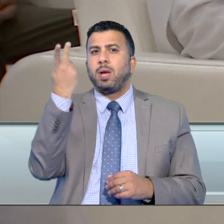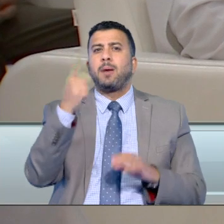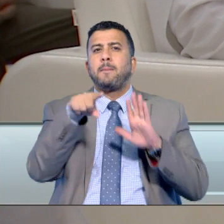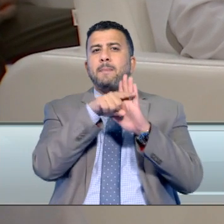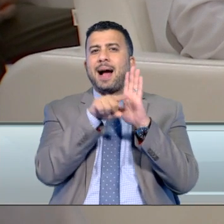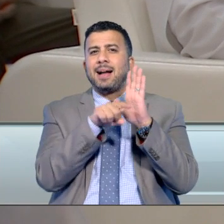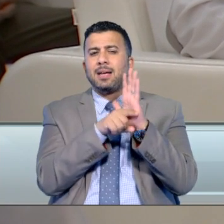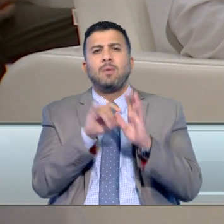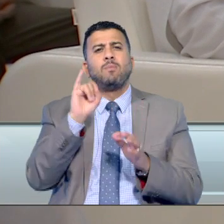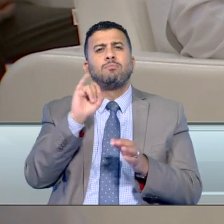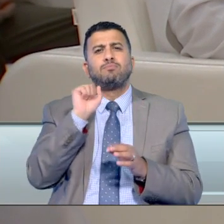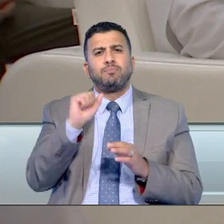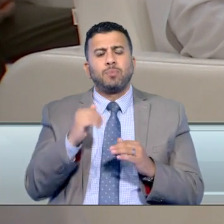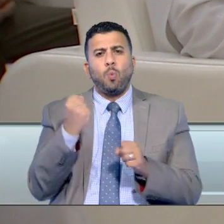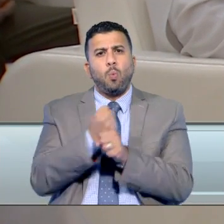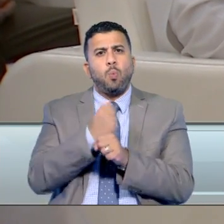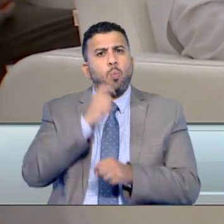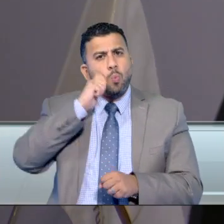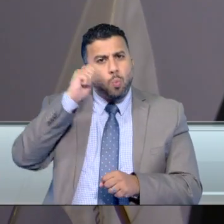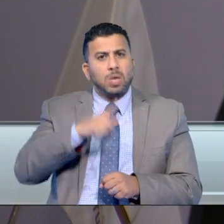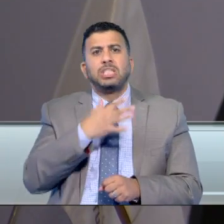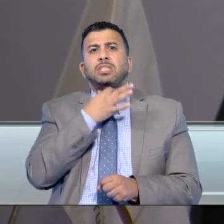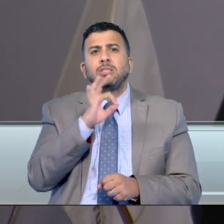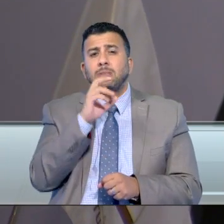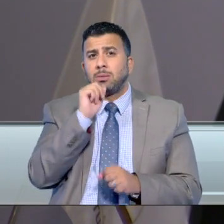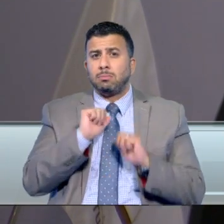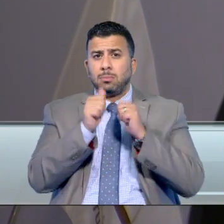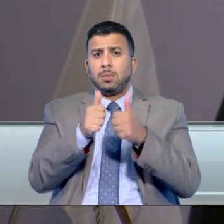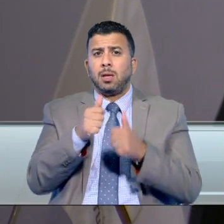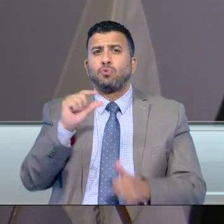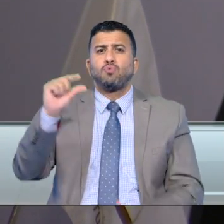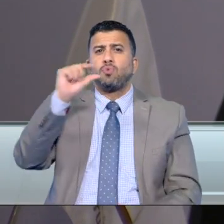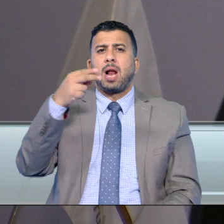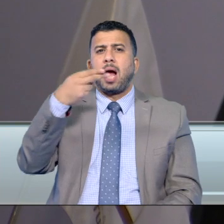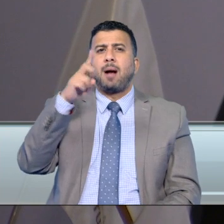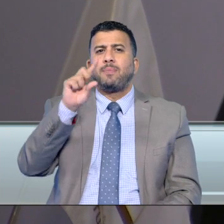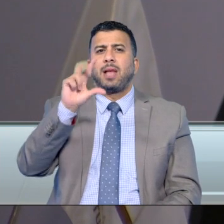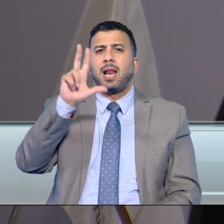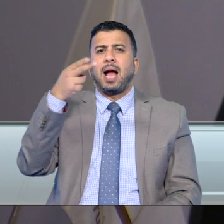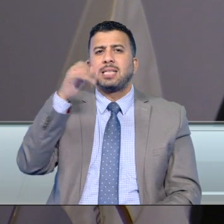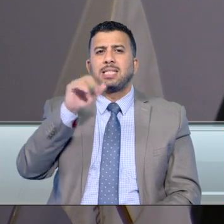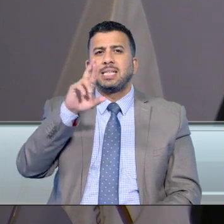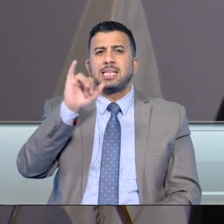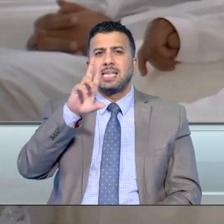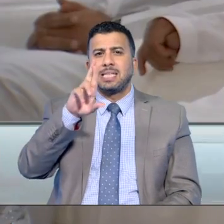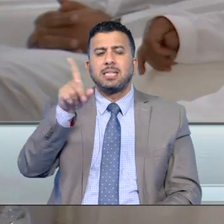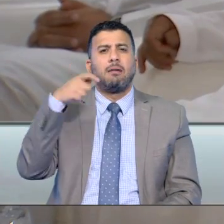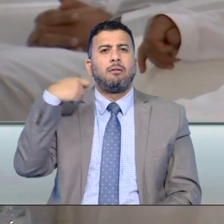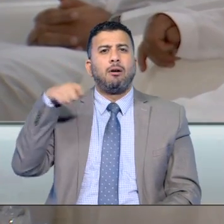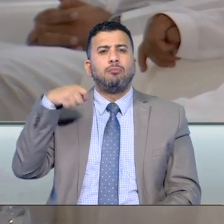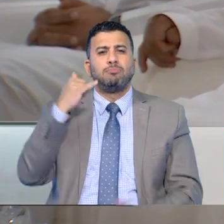معايير ومؤهلات مهنية وطنية، وذلك بحضور سعادة الدكتور عبد العزيز المسلم رئيس